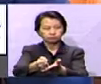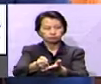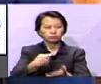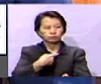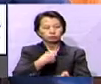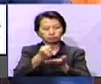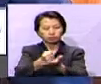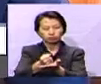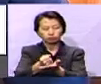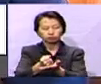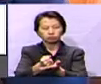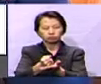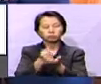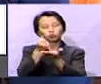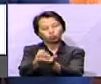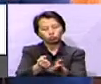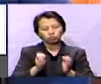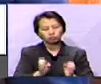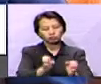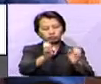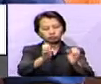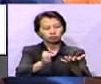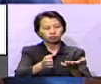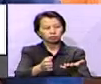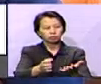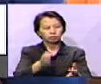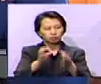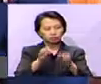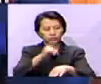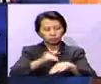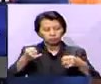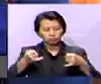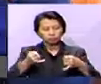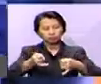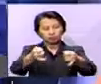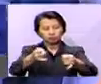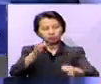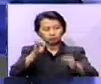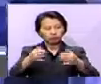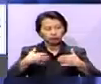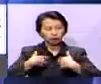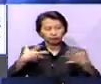membantu pertolongan cemas, membantu keadaan di jalan raya kemalangan.